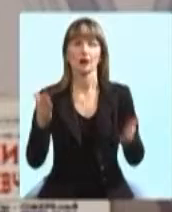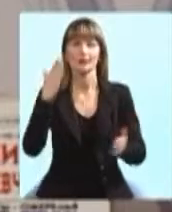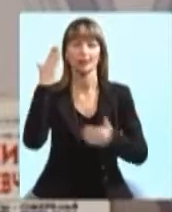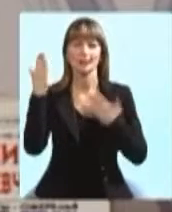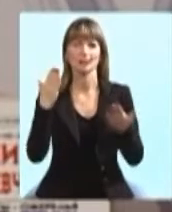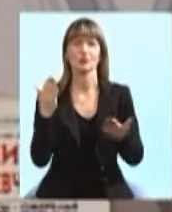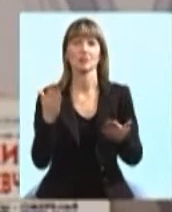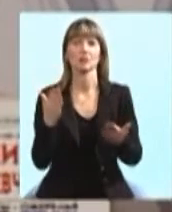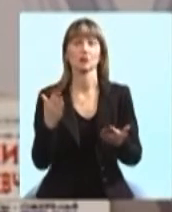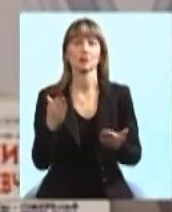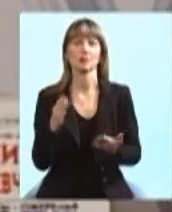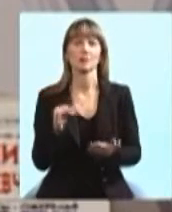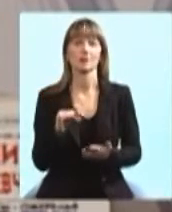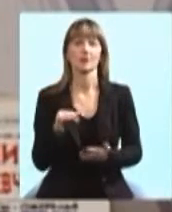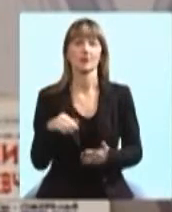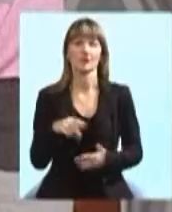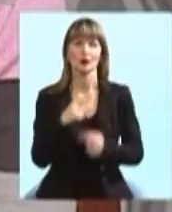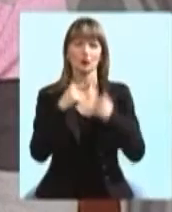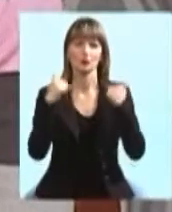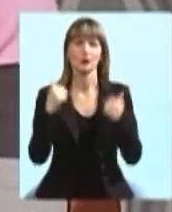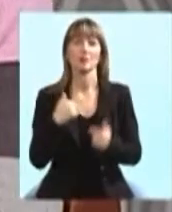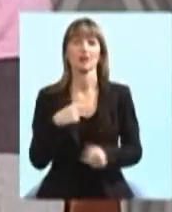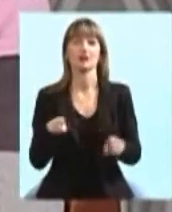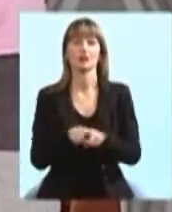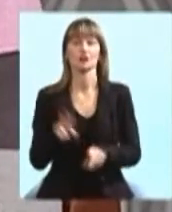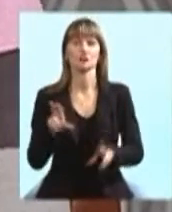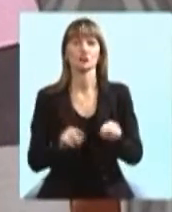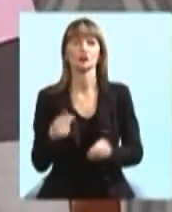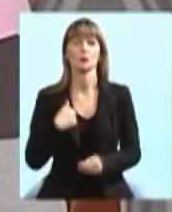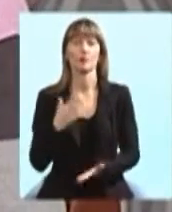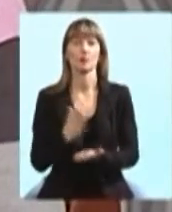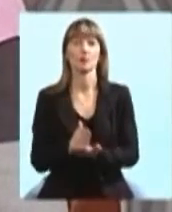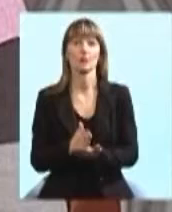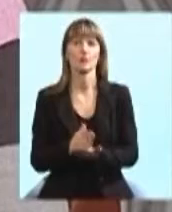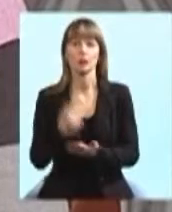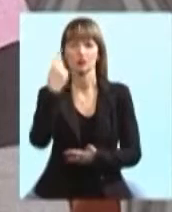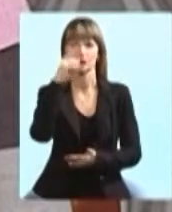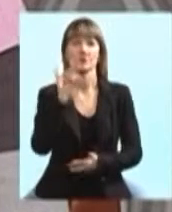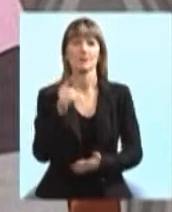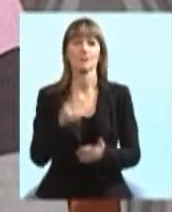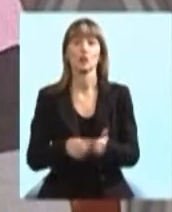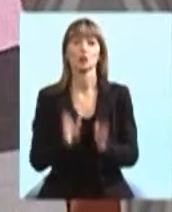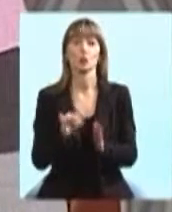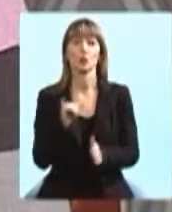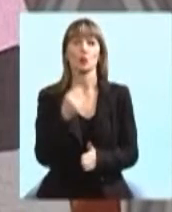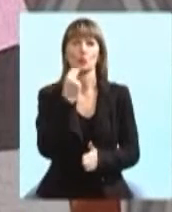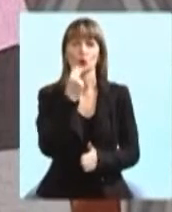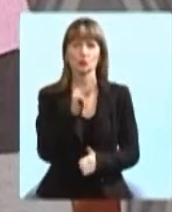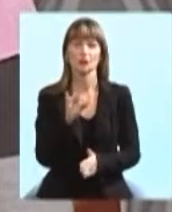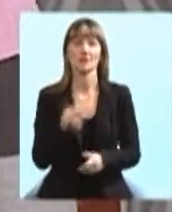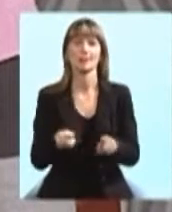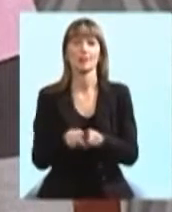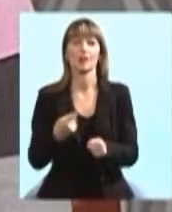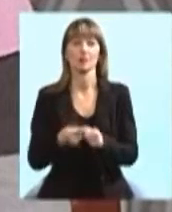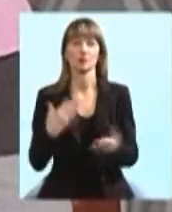а не ходили бы унылыми. От бачиш, тому я так вважаю, що ми маємо придумувати або взагалі вірити тільки у краще, ну також і це